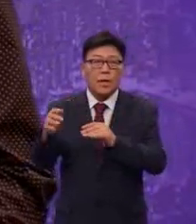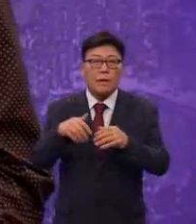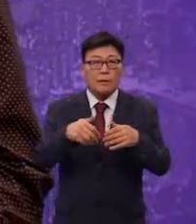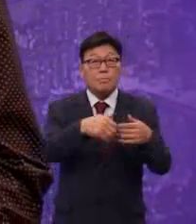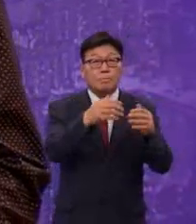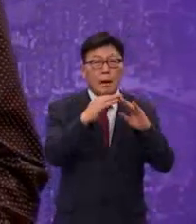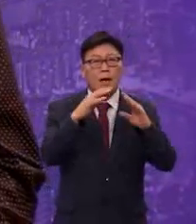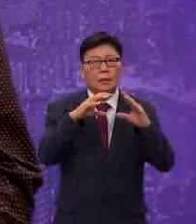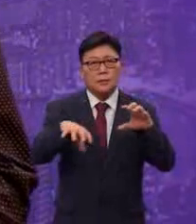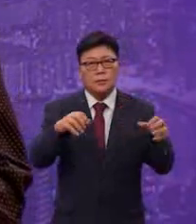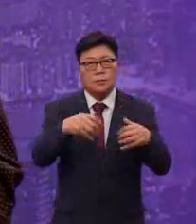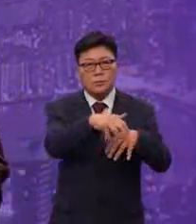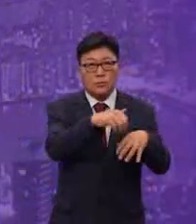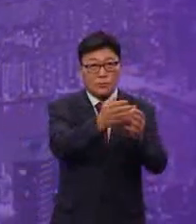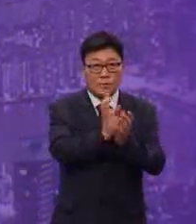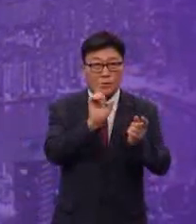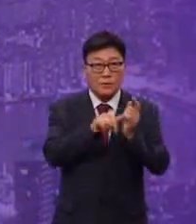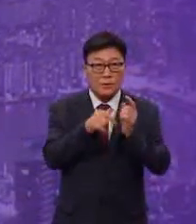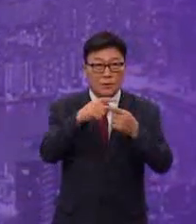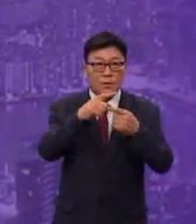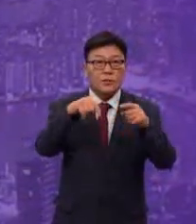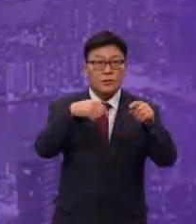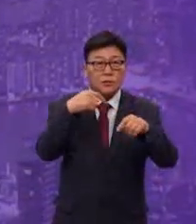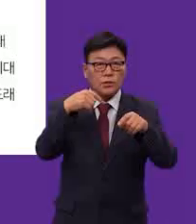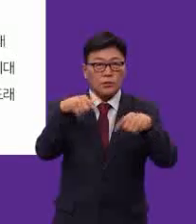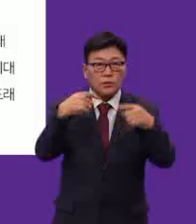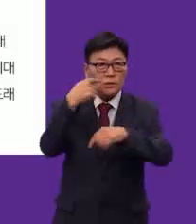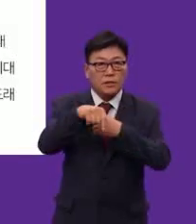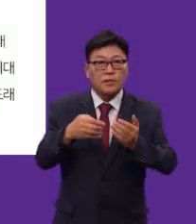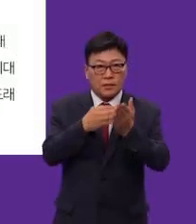공동체 주민 공동유형시설 운영 방안 개선에 대한 정책 제안을 시작하겠습니다.